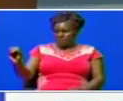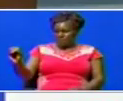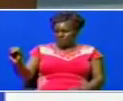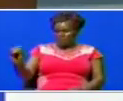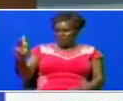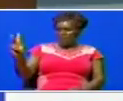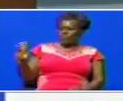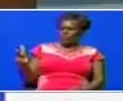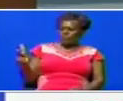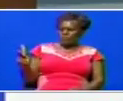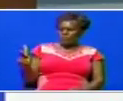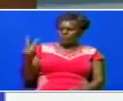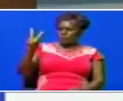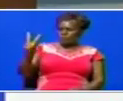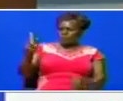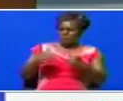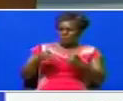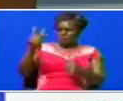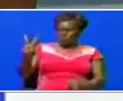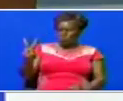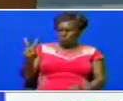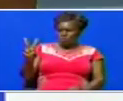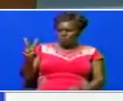Japheth Kaluyu, 262,